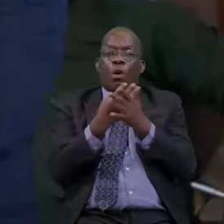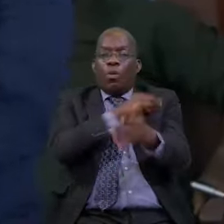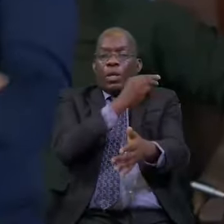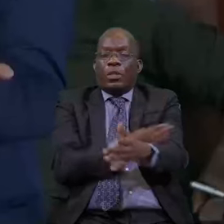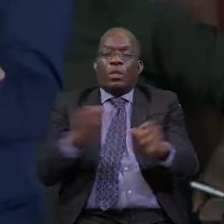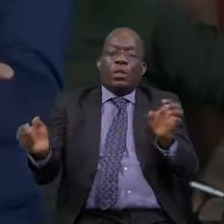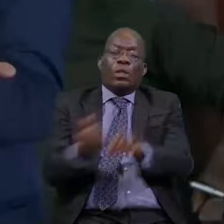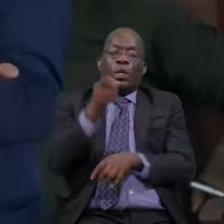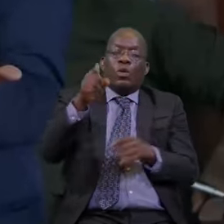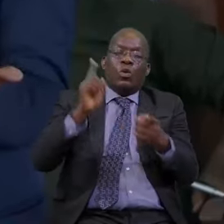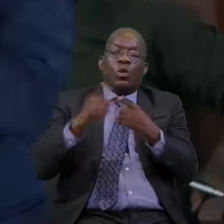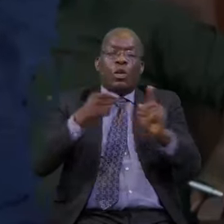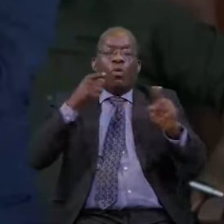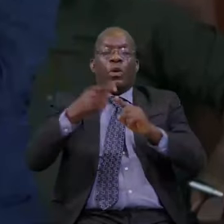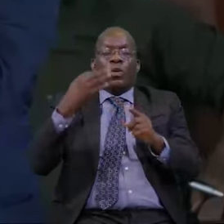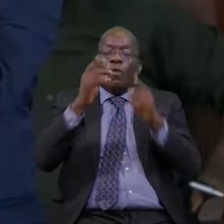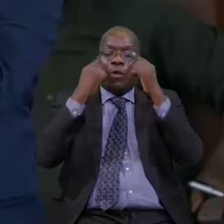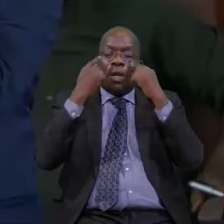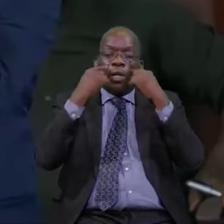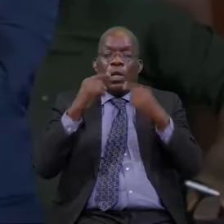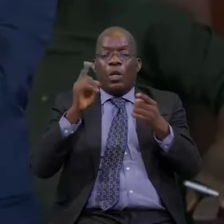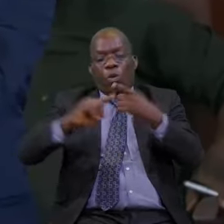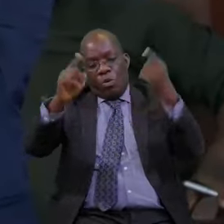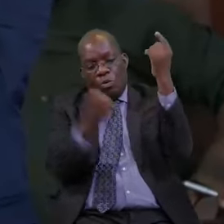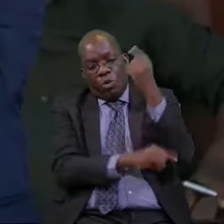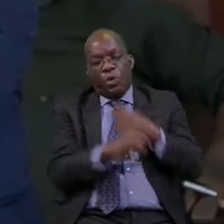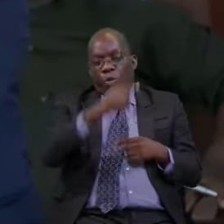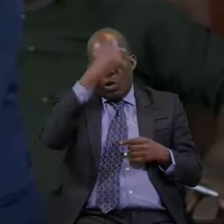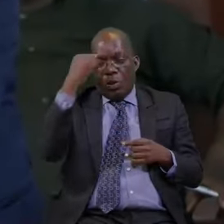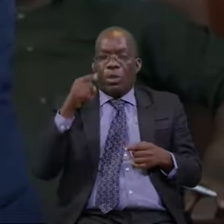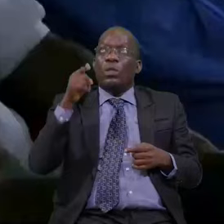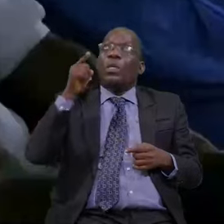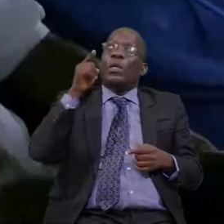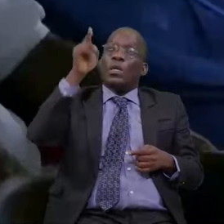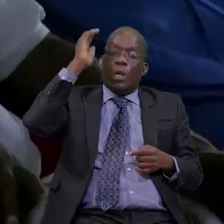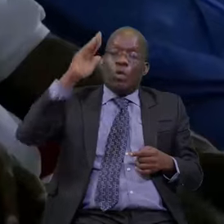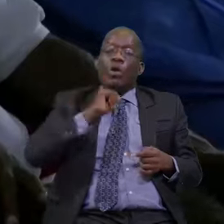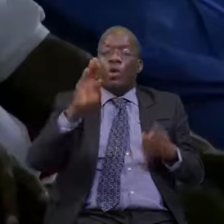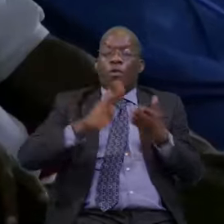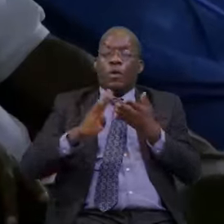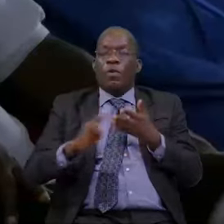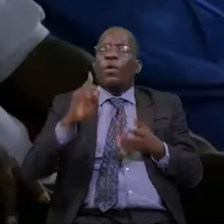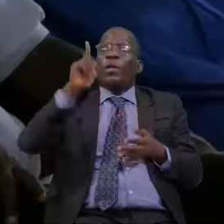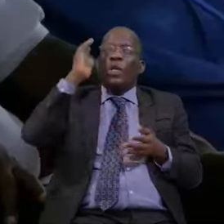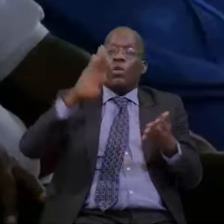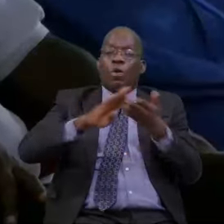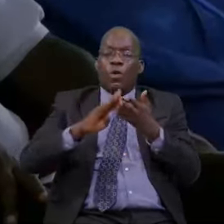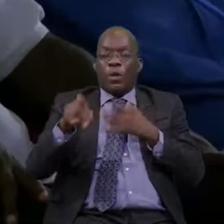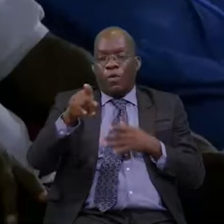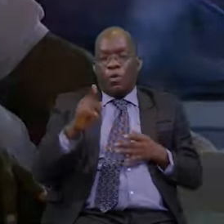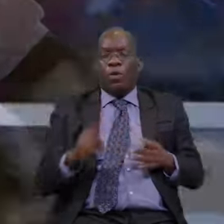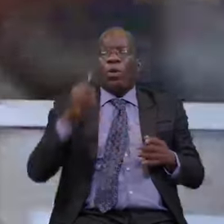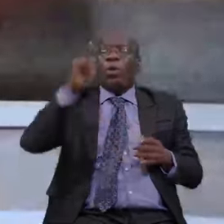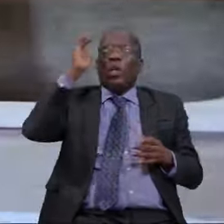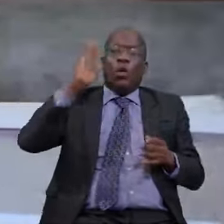il vous amène là-bas sans vous pardonner parce que vous n'êtes pas pardonné. Il va vous pardonner. Il va vous